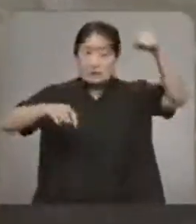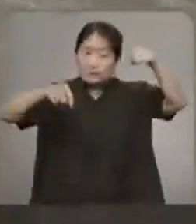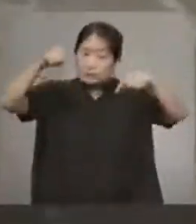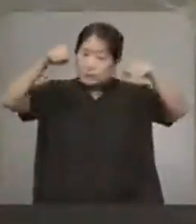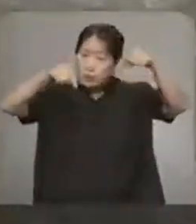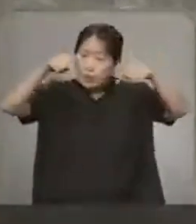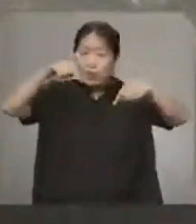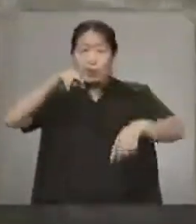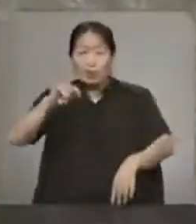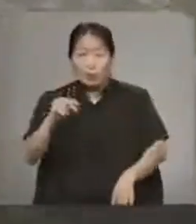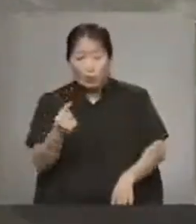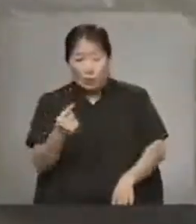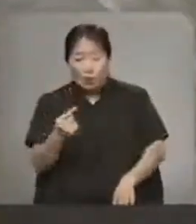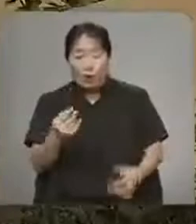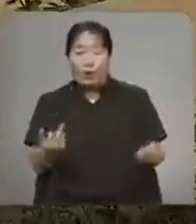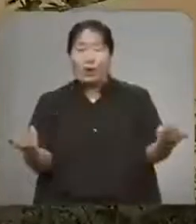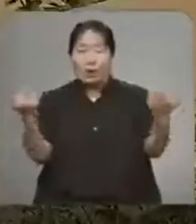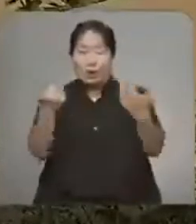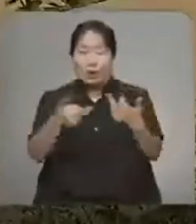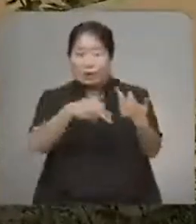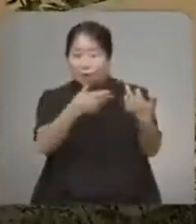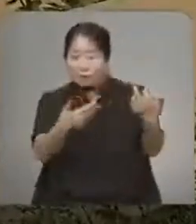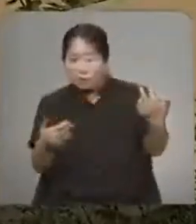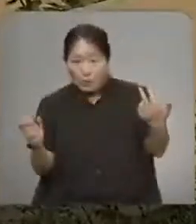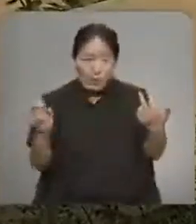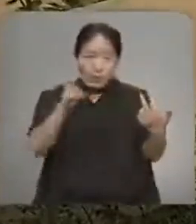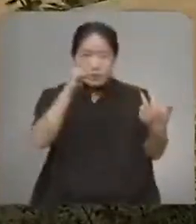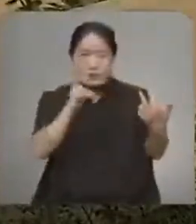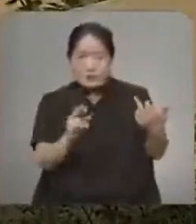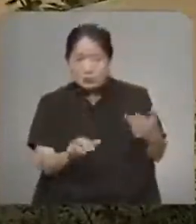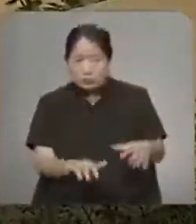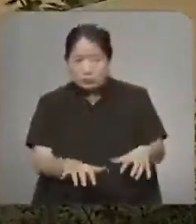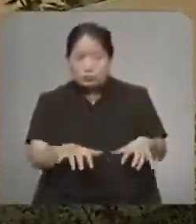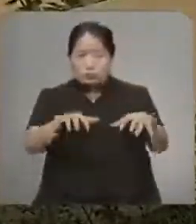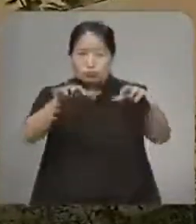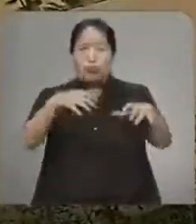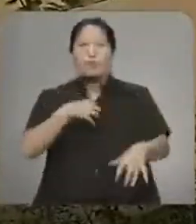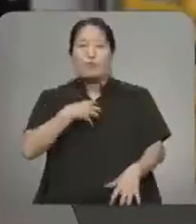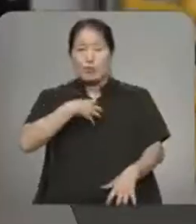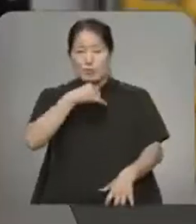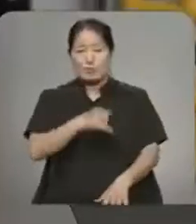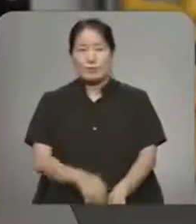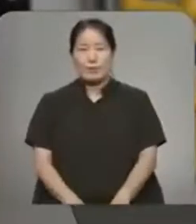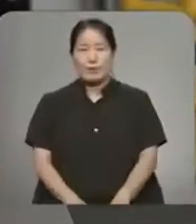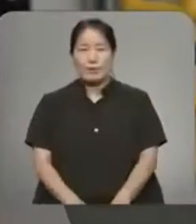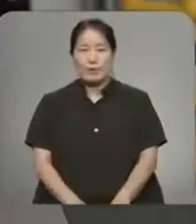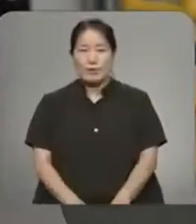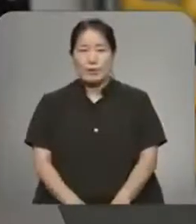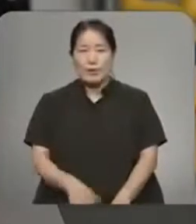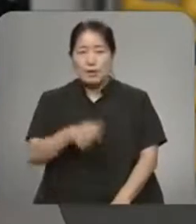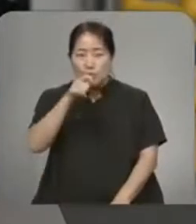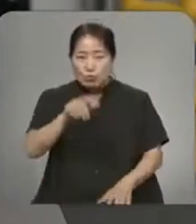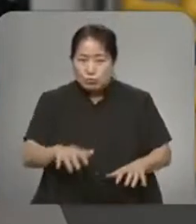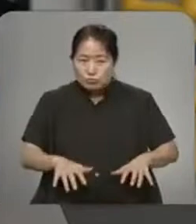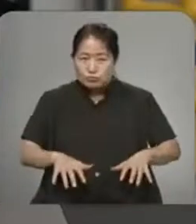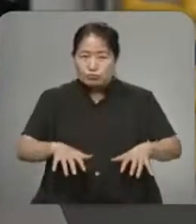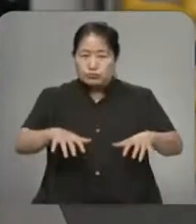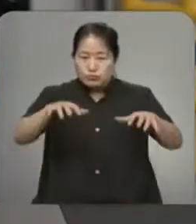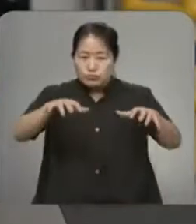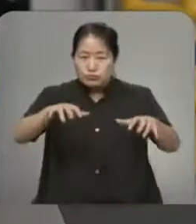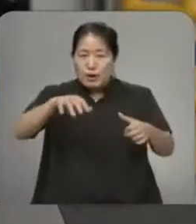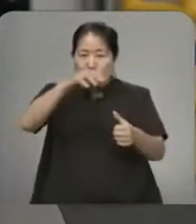내리고 있다고 해도 계곡이나 하천 수위는 급격히 올라갈 수 있습니다. 물이 갑자기 불어나 순식간에 조난을 당할 수 있기